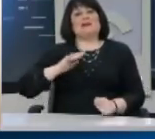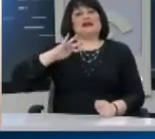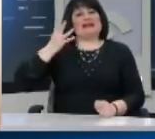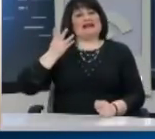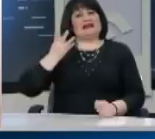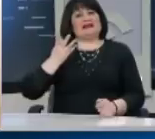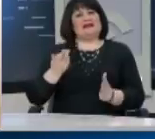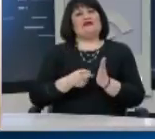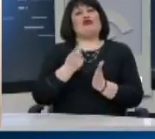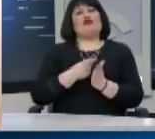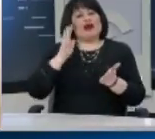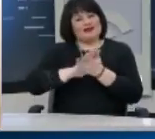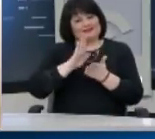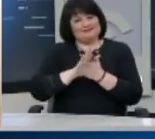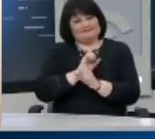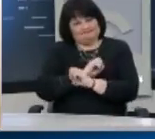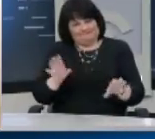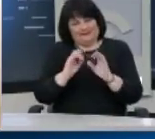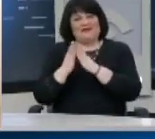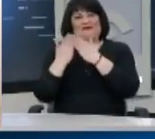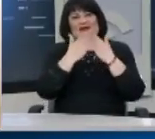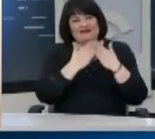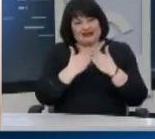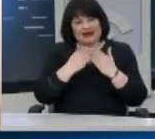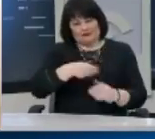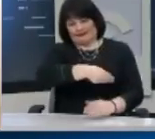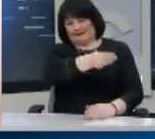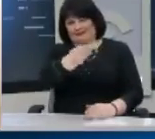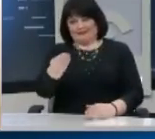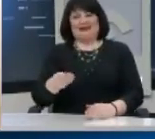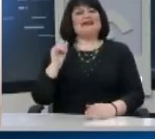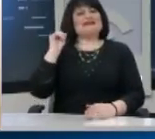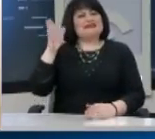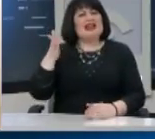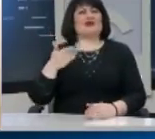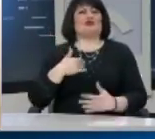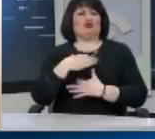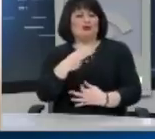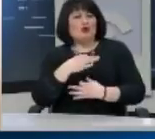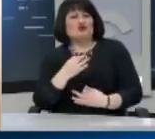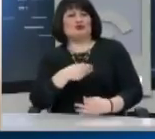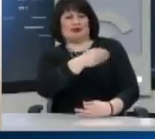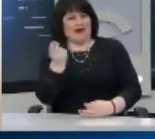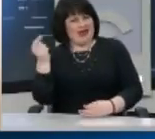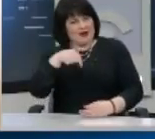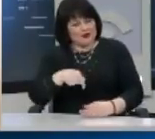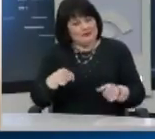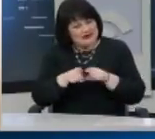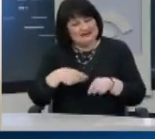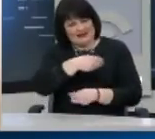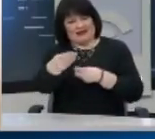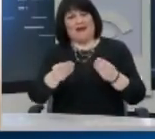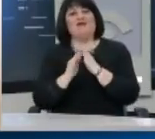επανέκδοση αυ του βιβλίου και το δίναμε και σε ξένους και σε εκπροσώπους που ερχόταν μαζί